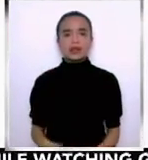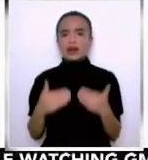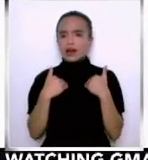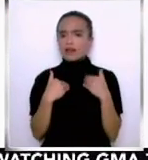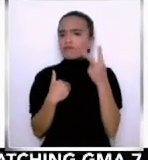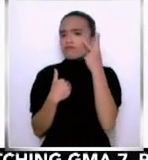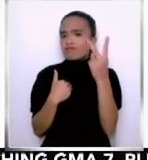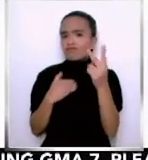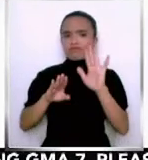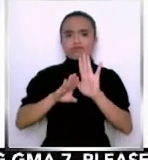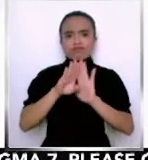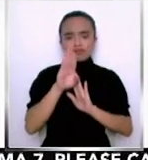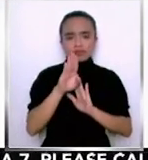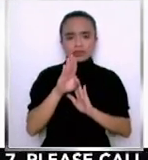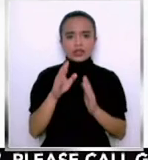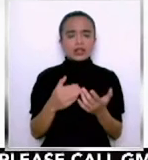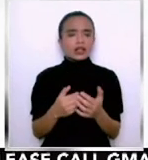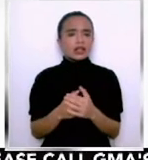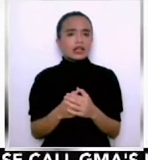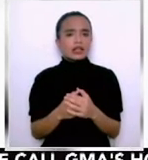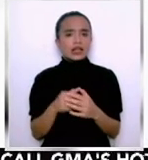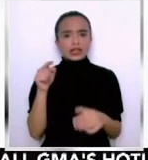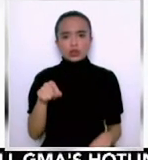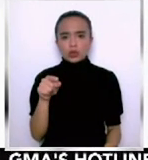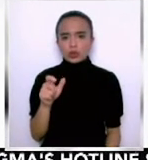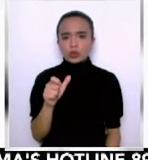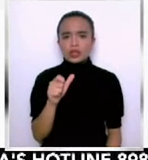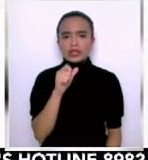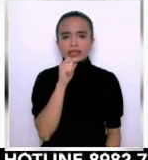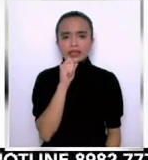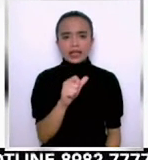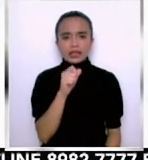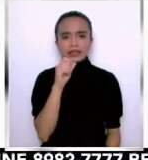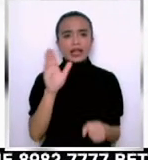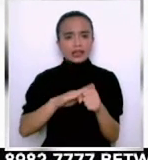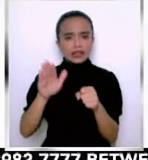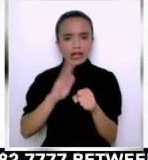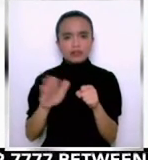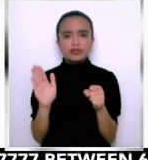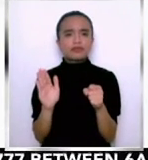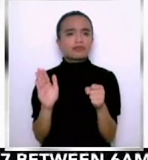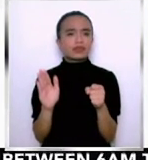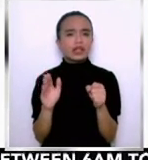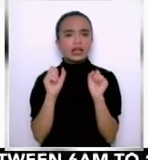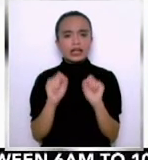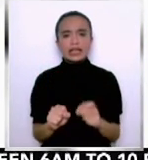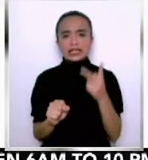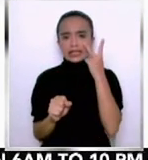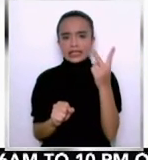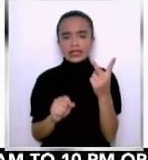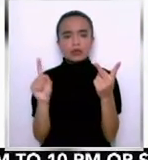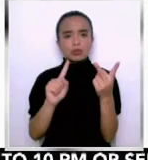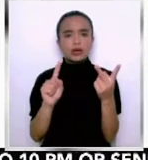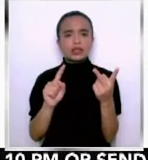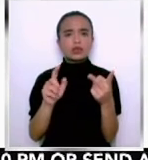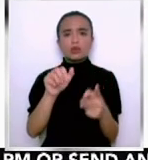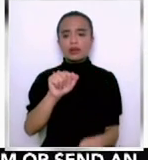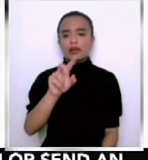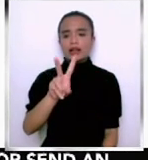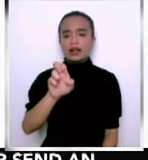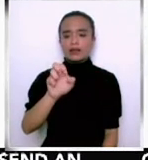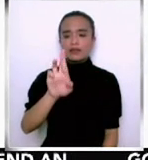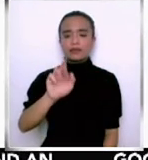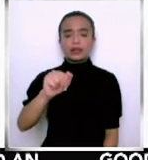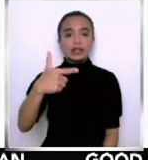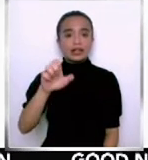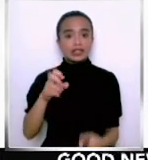pa ito sapat para makita ito sa average daily attack rate of greater than 6. In